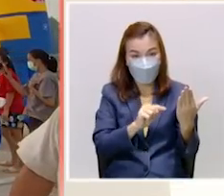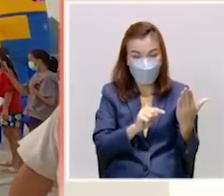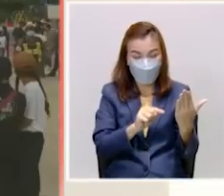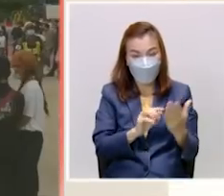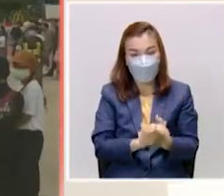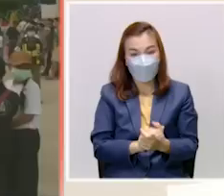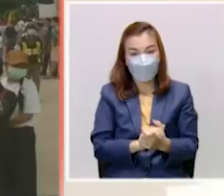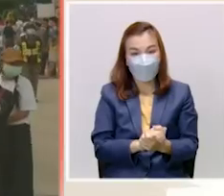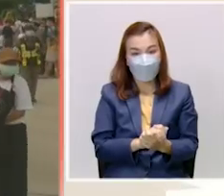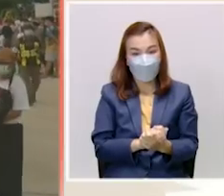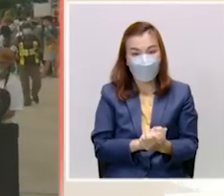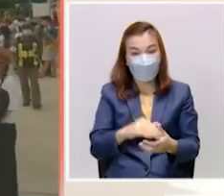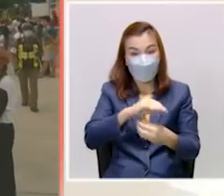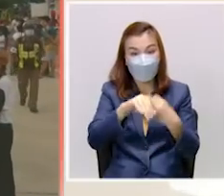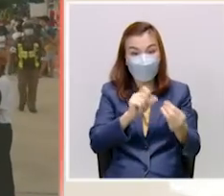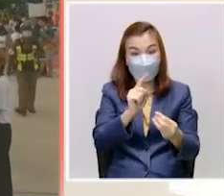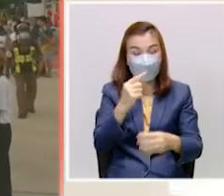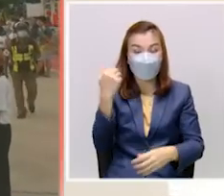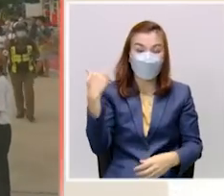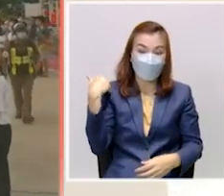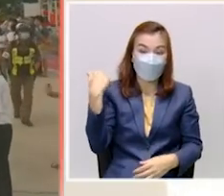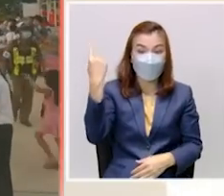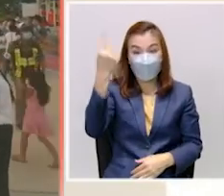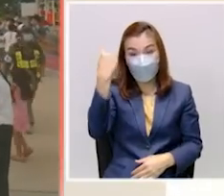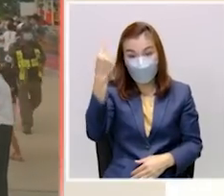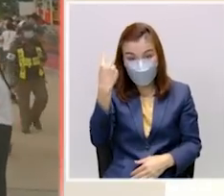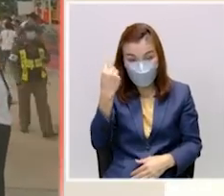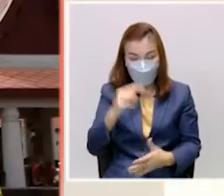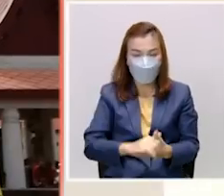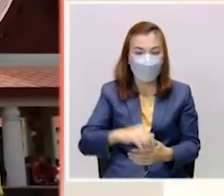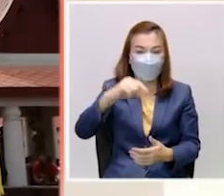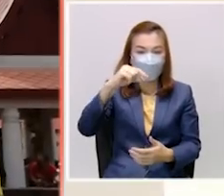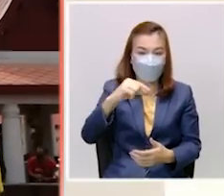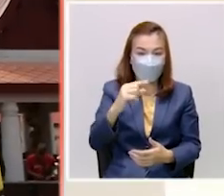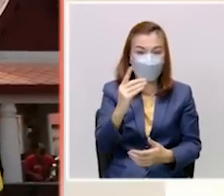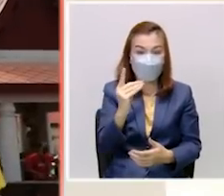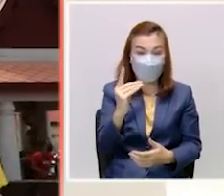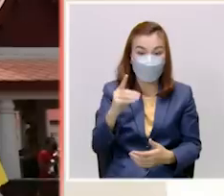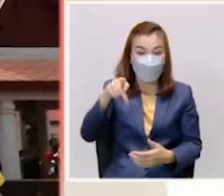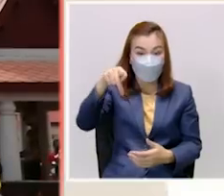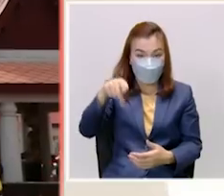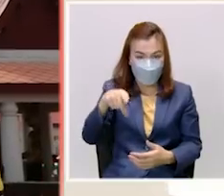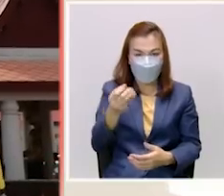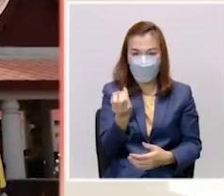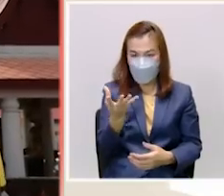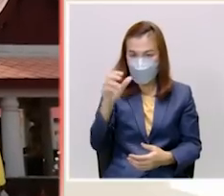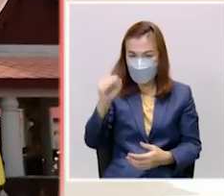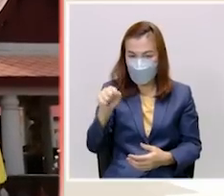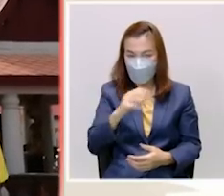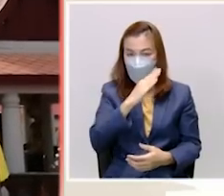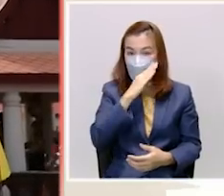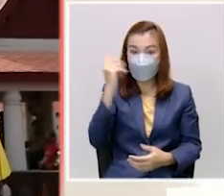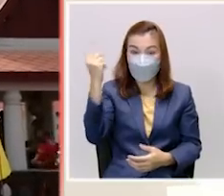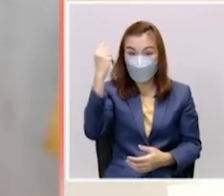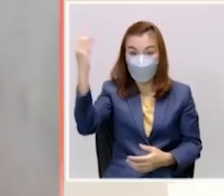นอนแง่เศรษฐกิจของเราเนี่ยก็อาศัยท่องเที่ยวก็ GDP ก็เป็นสูงพอสมควรนะครับถ้าหากว่านักท่องเที่ยวไม่เข้ามา